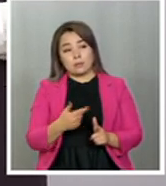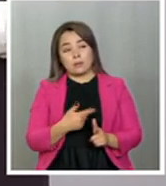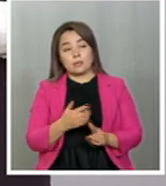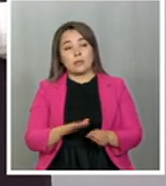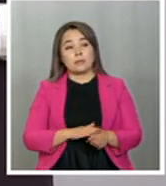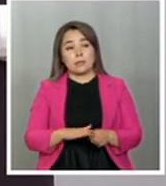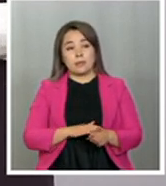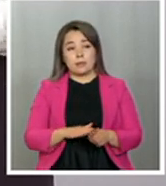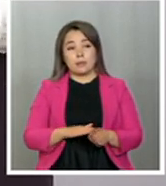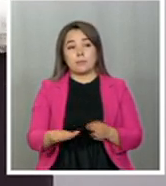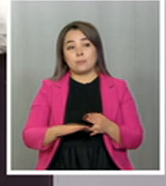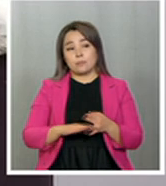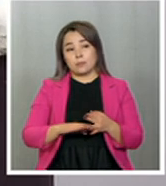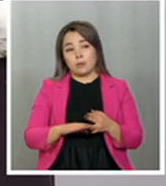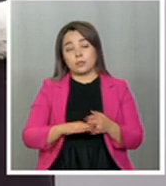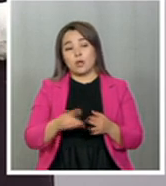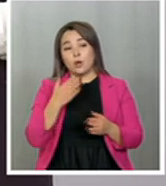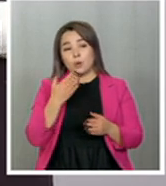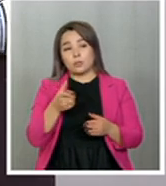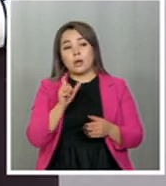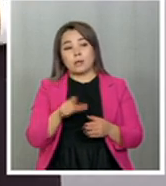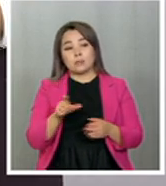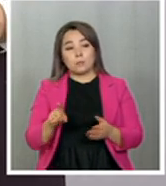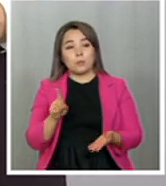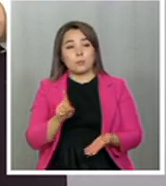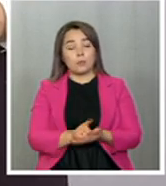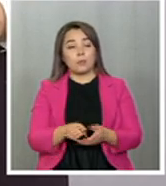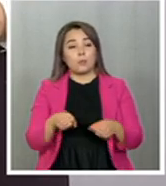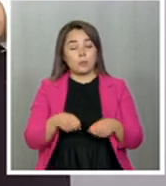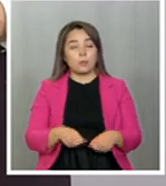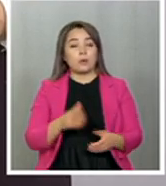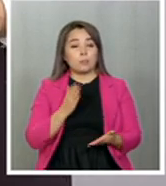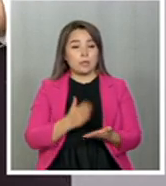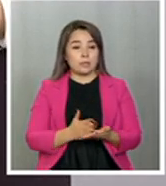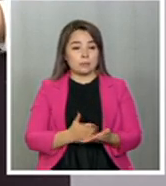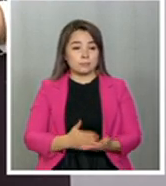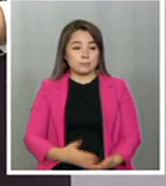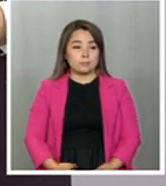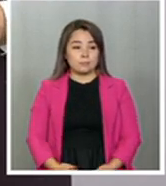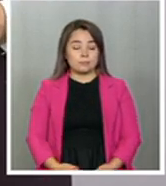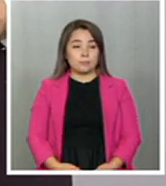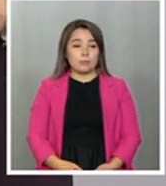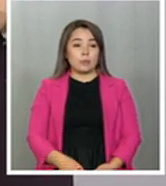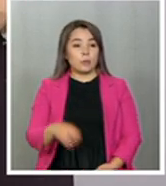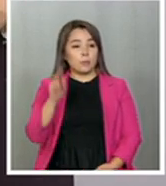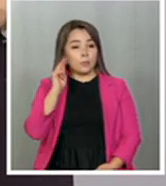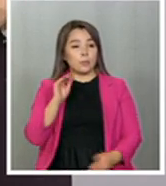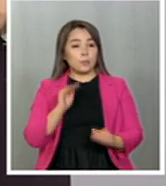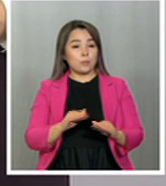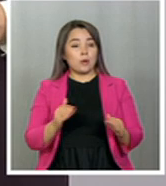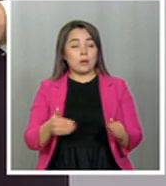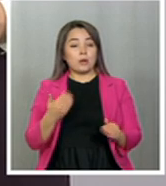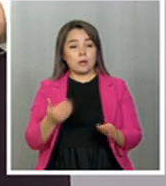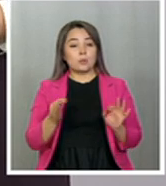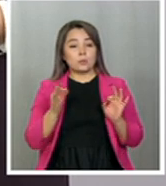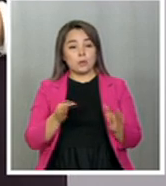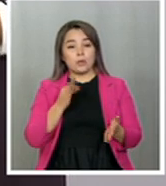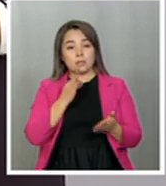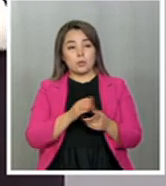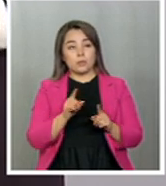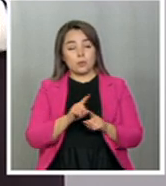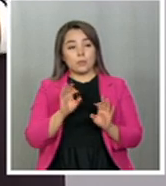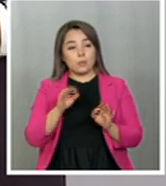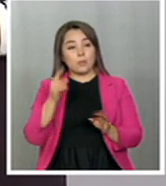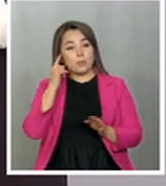тегі, ұлты және азаматтығы болуына құқығы бар. Оқушылар, сіздер де дұрыс жауап бердіңіздер деп